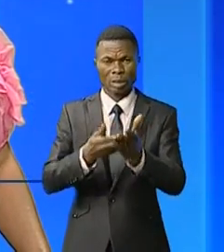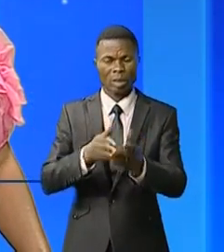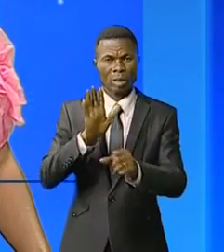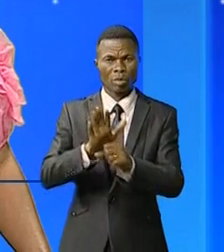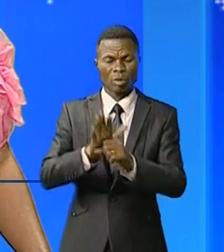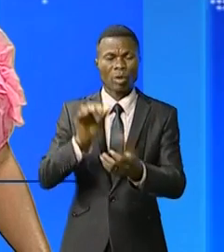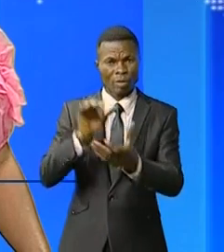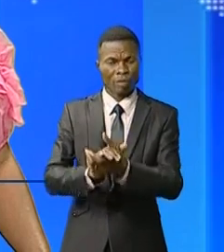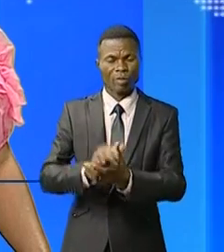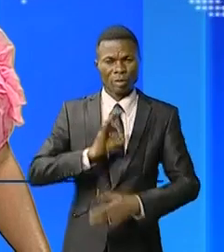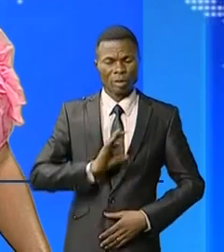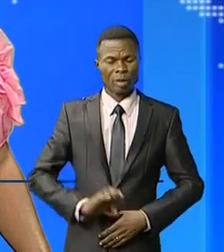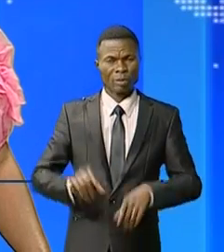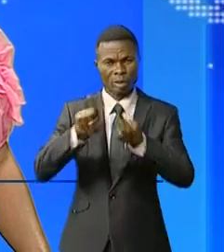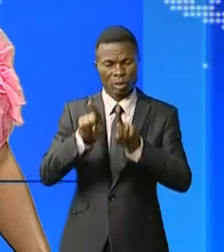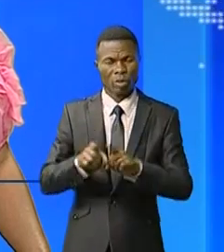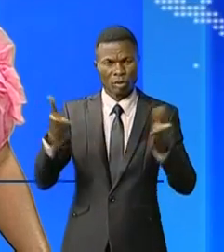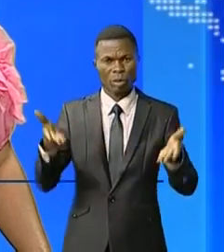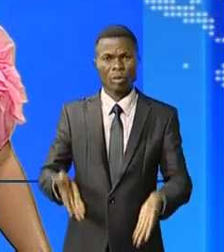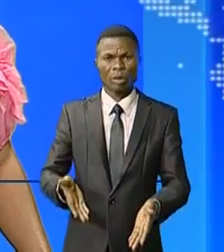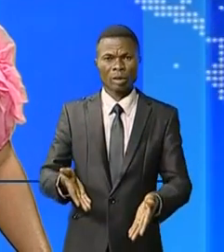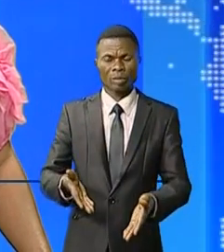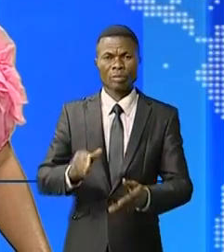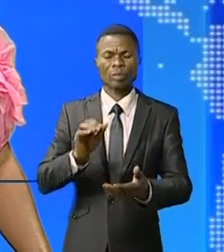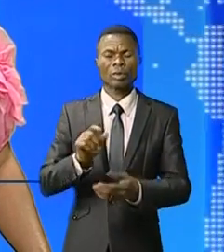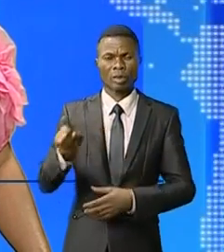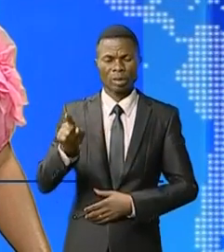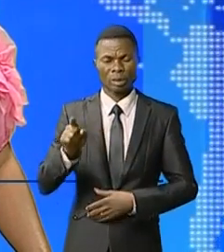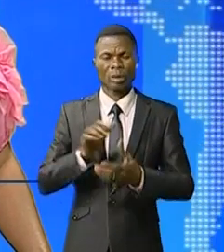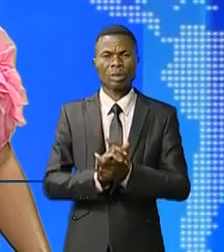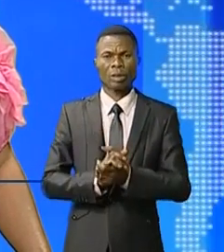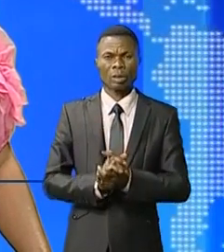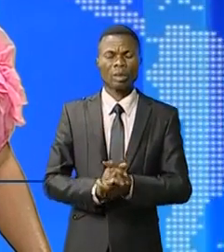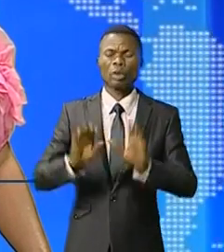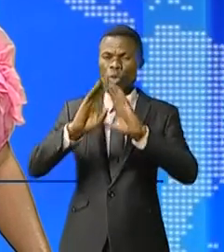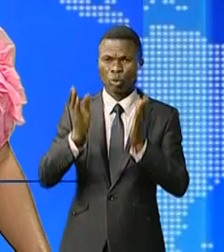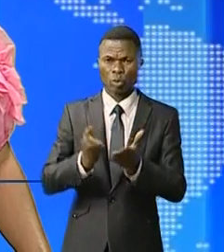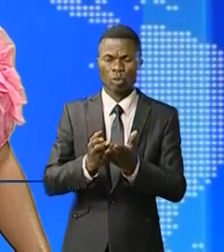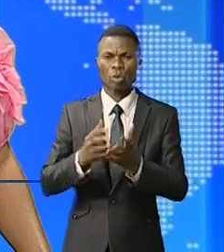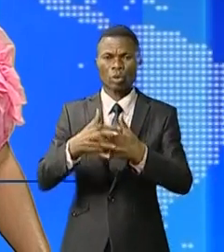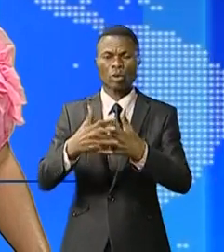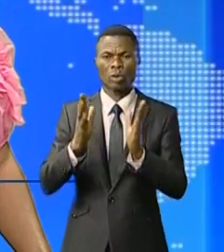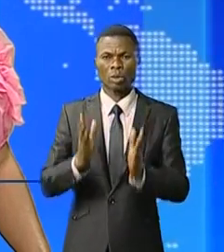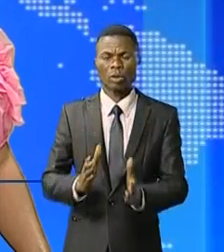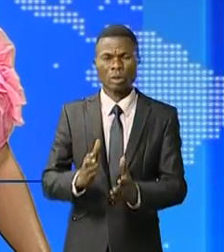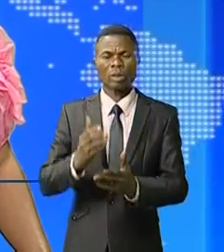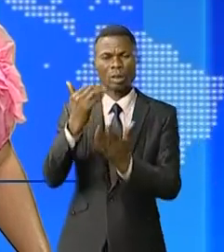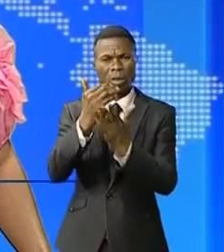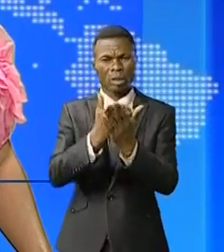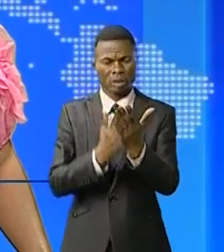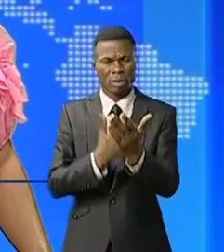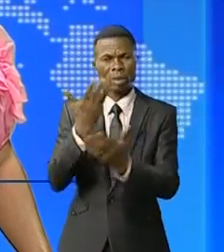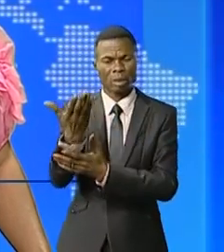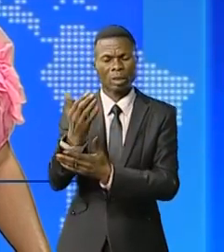de la première dame de la République démocratique du Congo, Denise Nyakeru Tshisekedi. Ensemble avec les partenaires, des recommandations ont